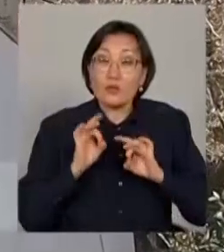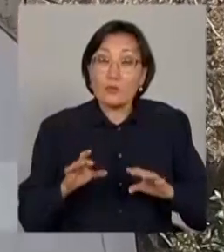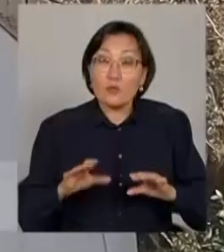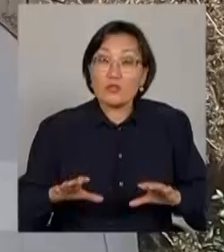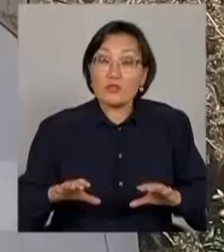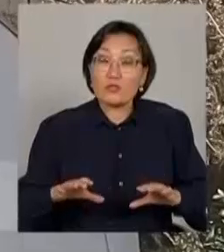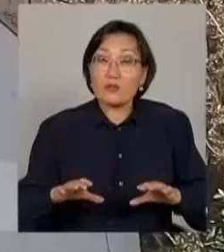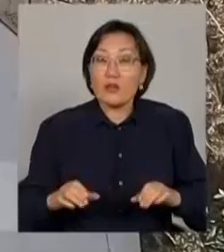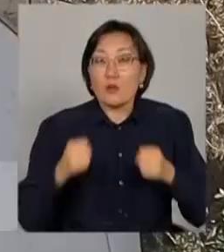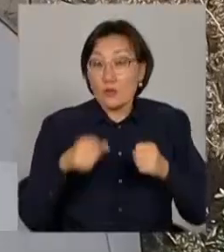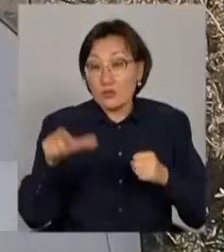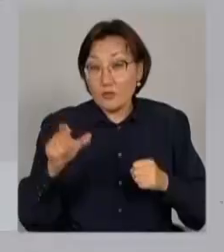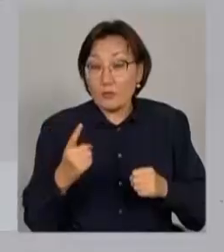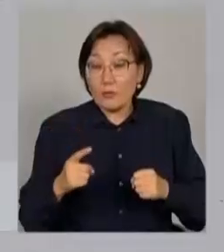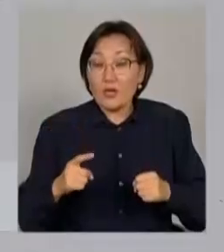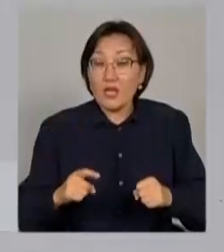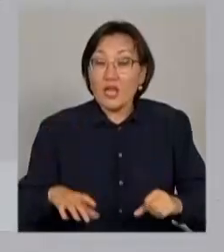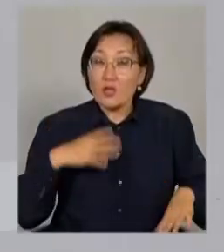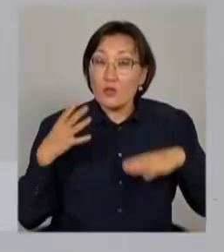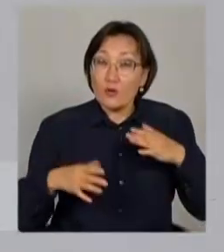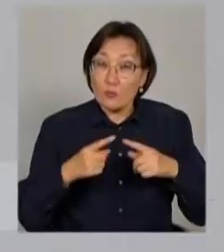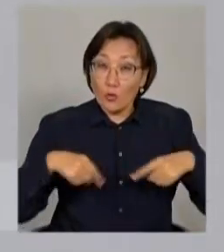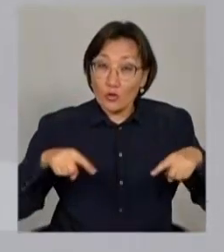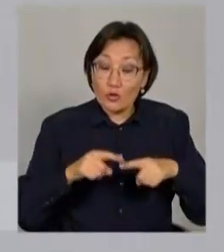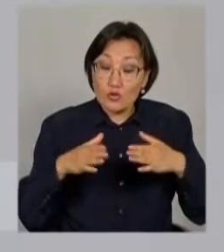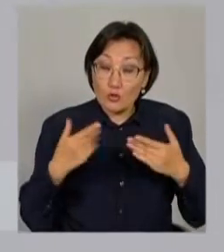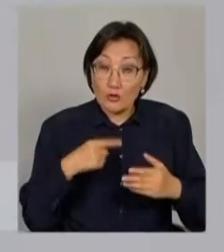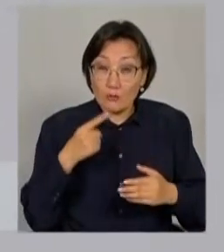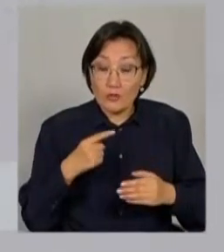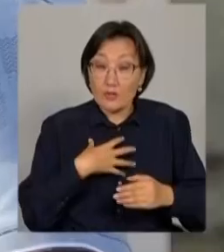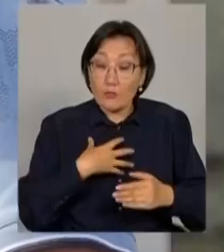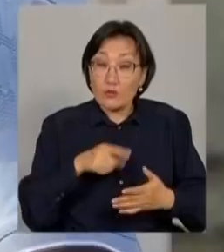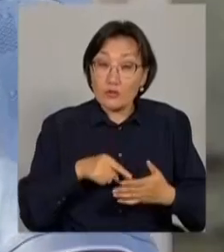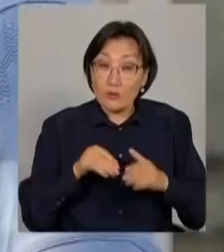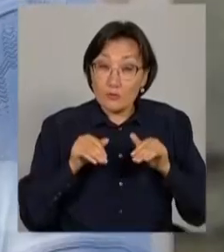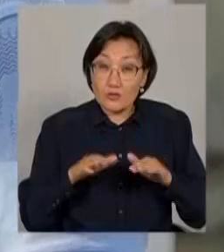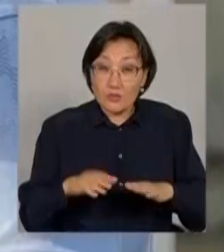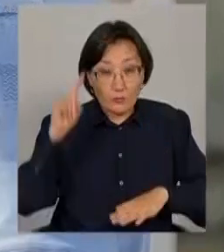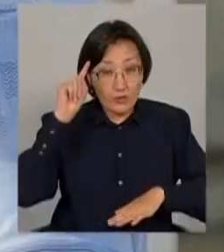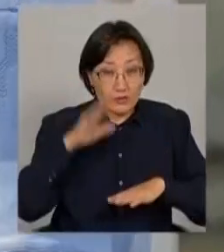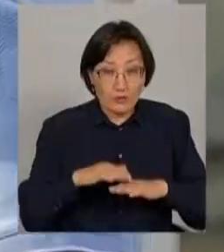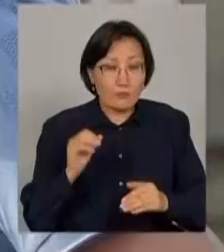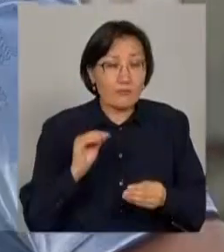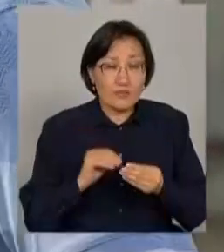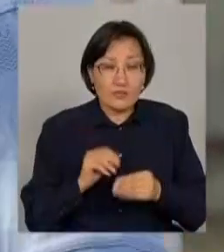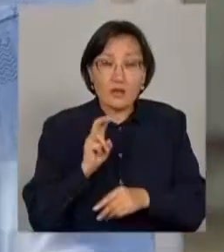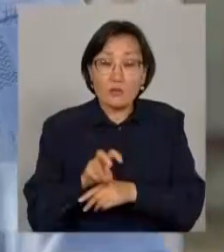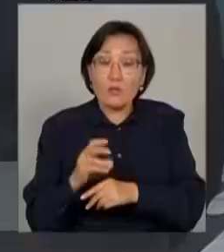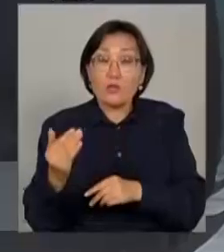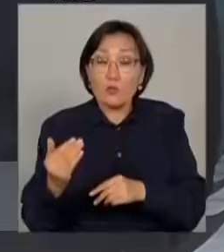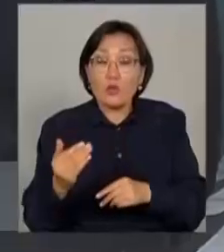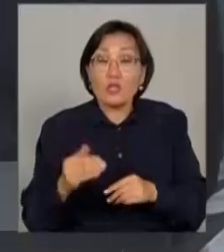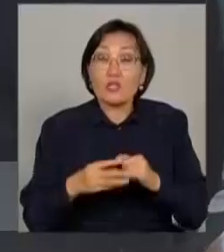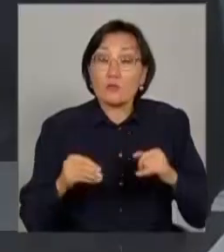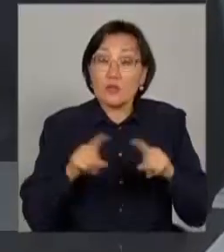атбегілер талай жыл өтсе де бір ипподромға жарамадық деп өкпелі. Сөздерінше қордаланған мәселені көтеріп әкімдердің есігін қаққанмен ондағылар жер